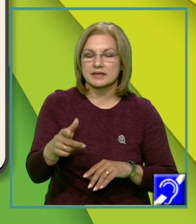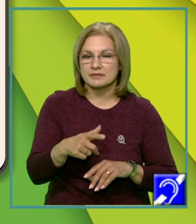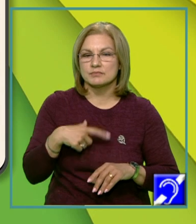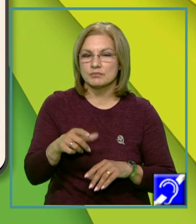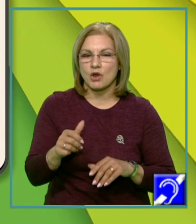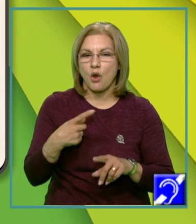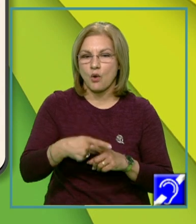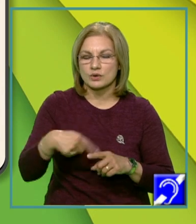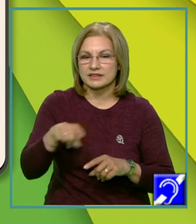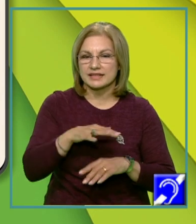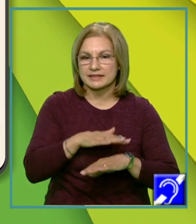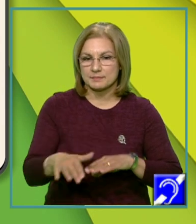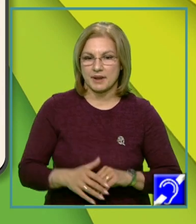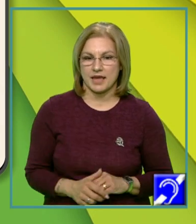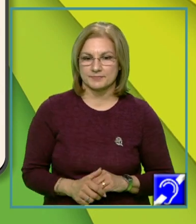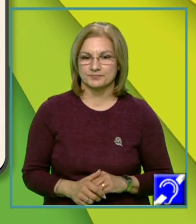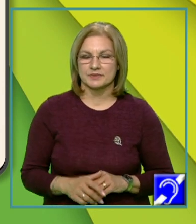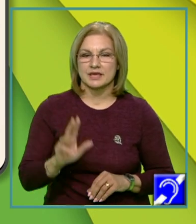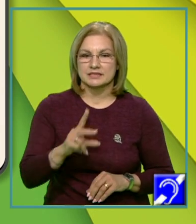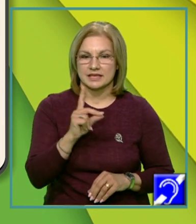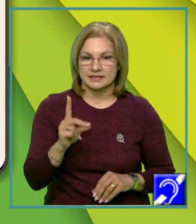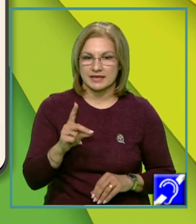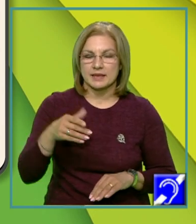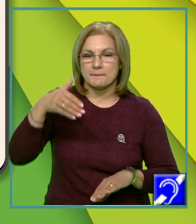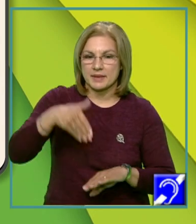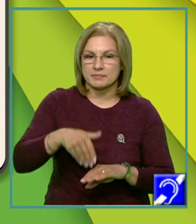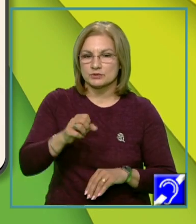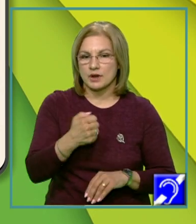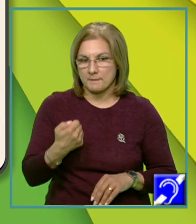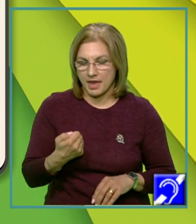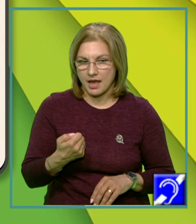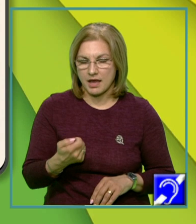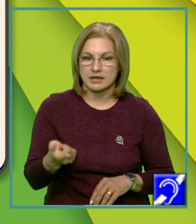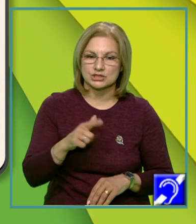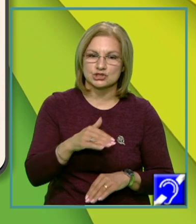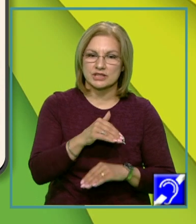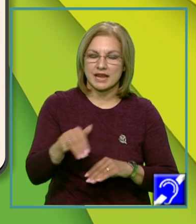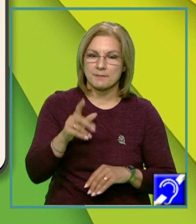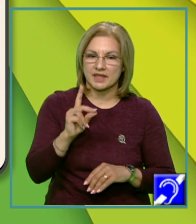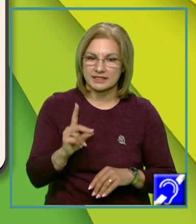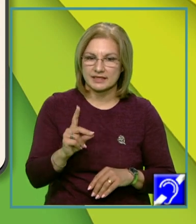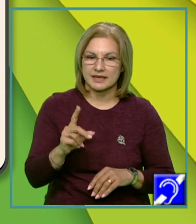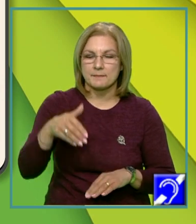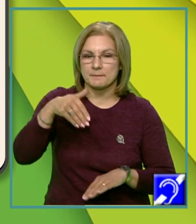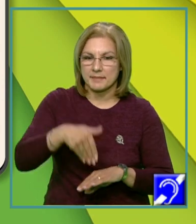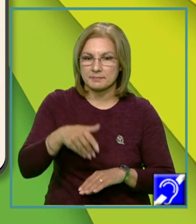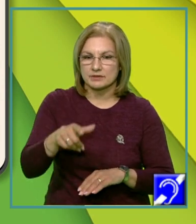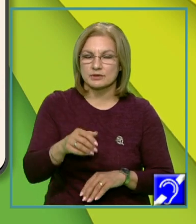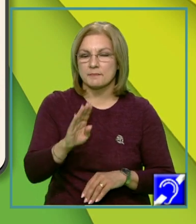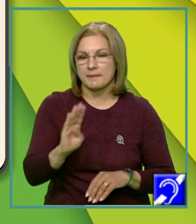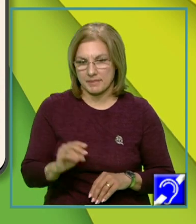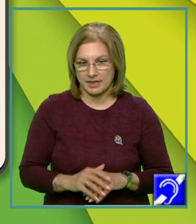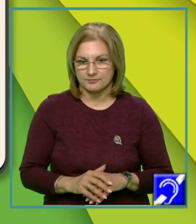Deci avem dreapta d perpendiculară pe dreapta a dreapta d perpendiculară pe dreapta